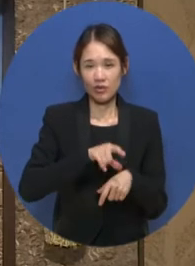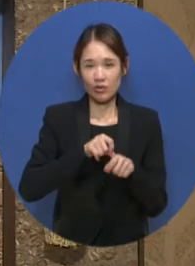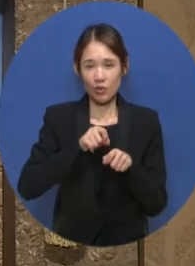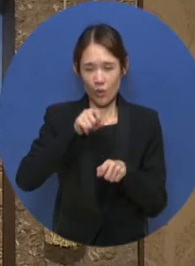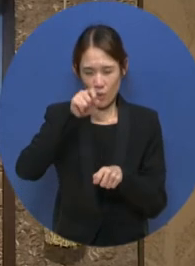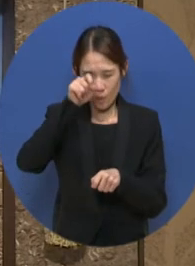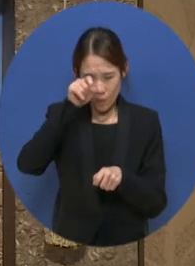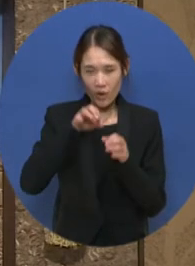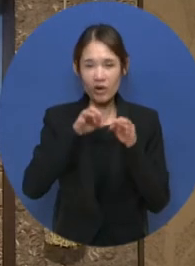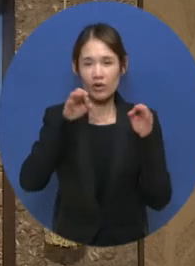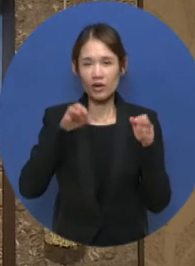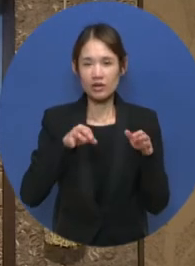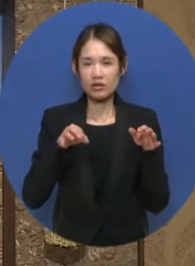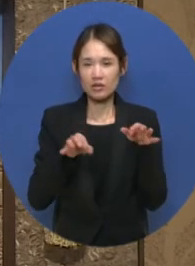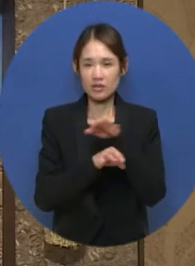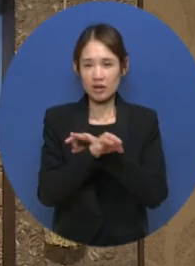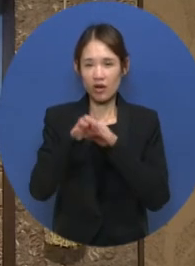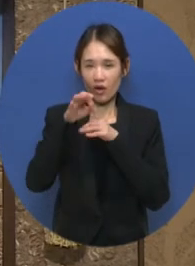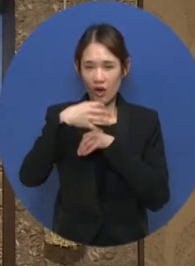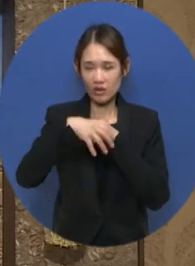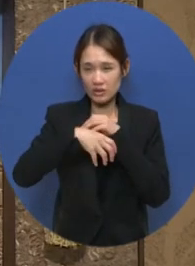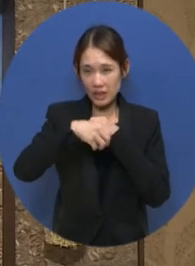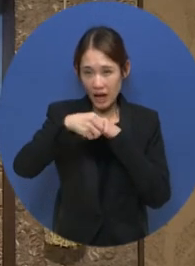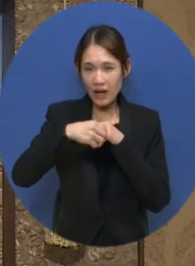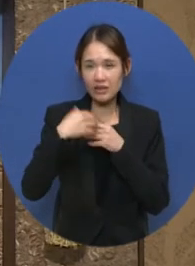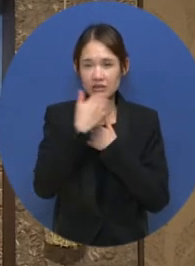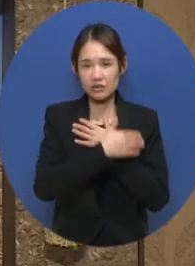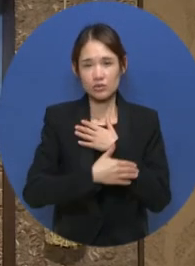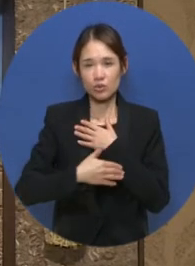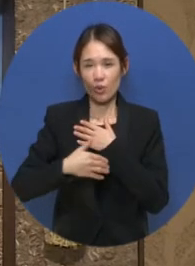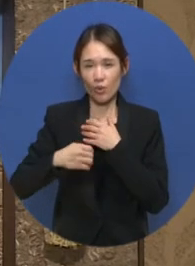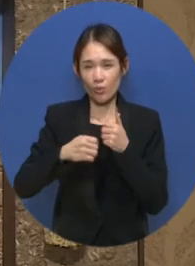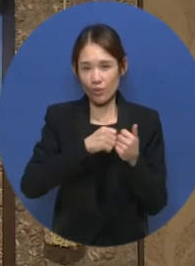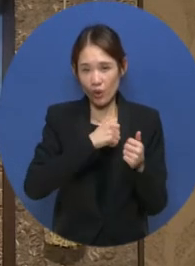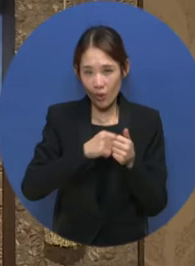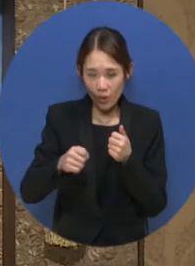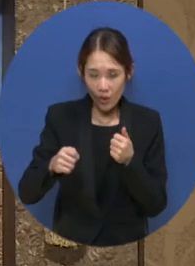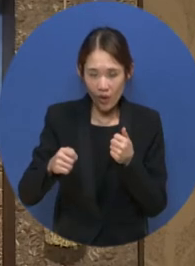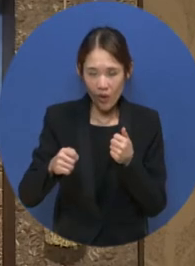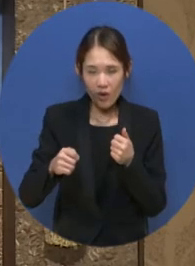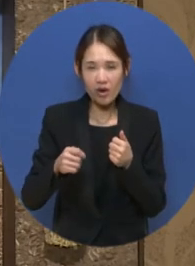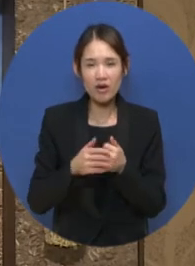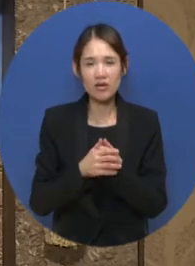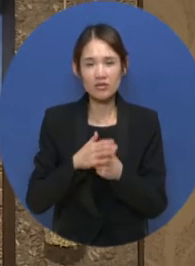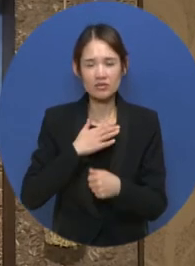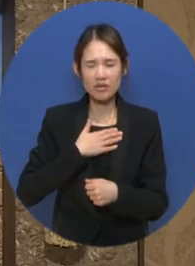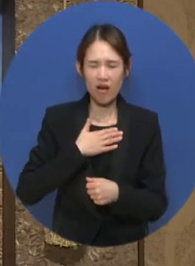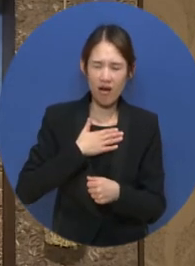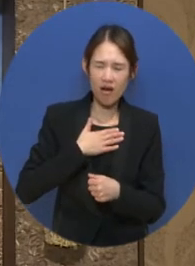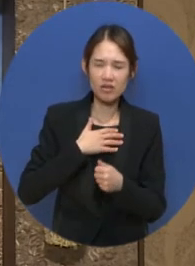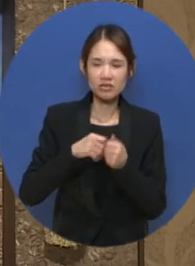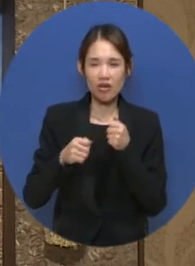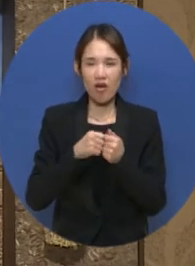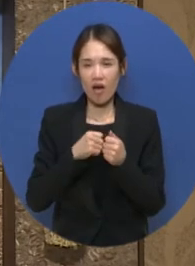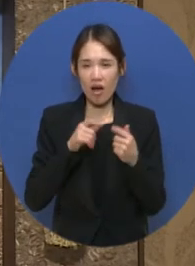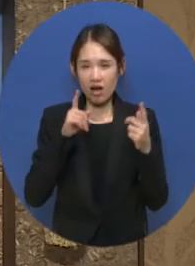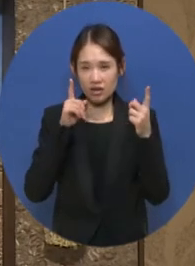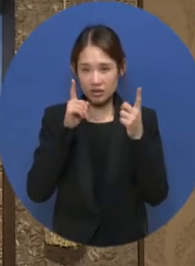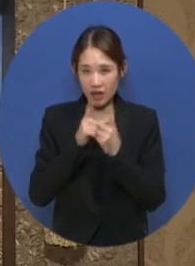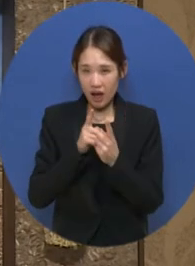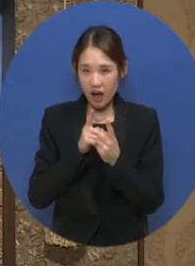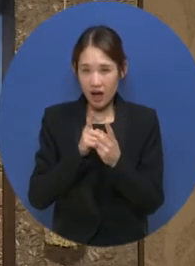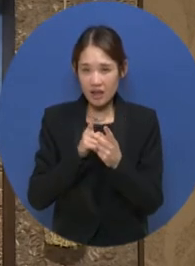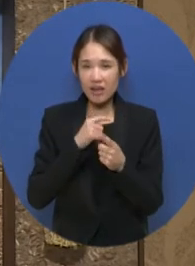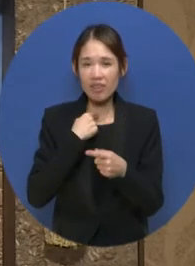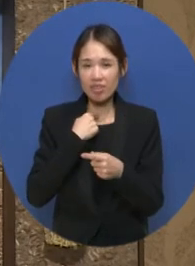이제 아주 오랫동안 이제 이런 경제적 착취 라든지 또 이제 신체적인 폭력 그리고 또 정서적인 학대를